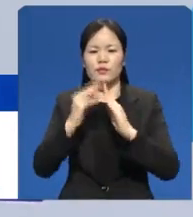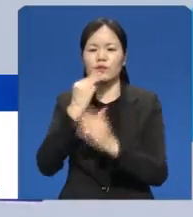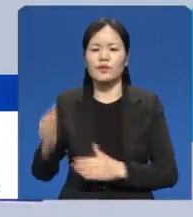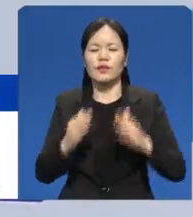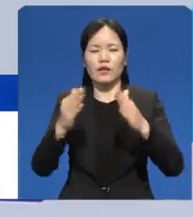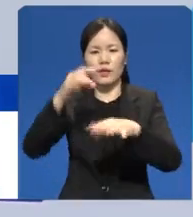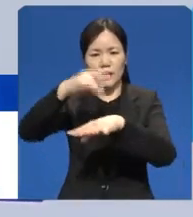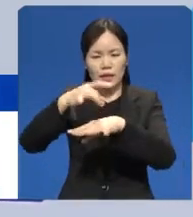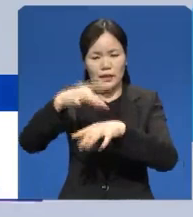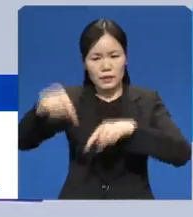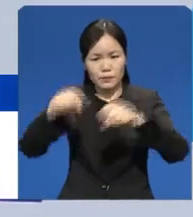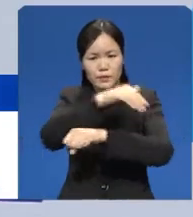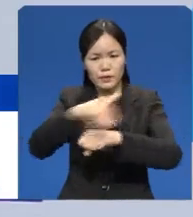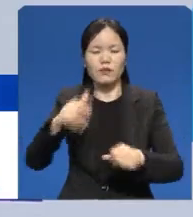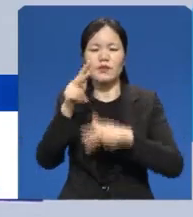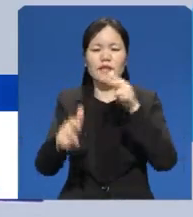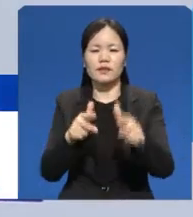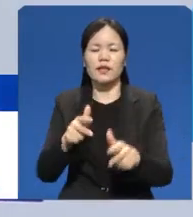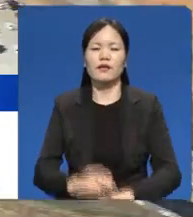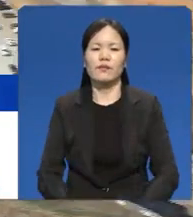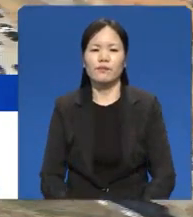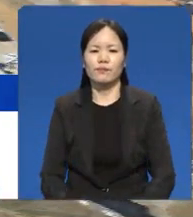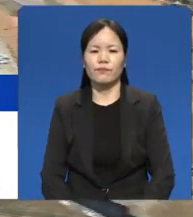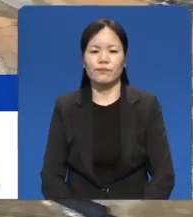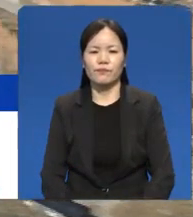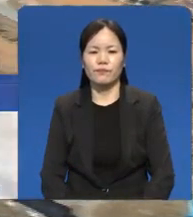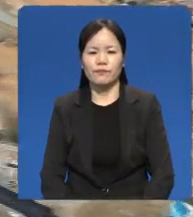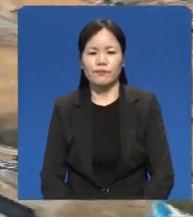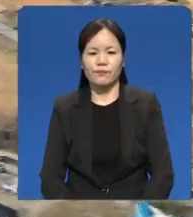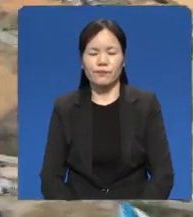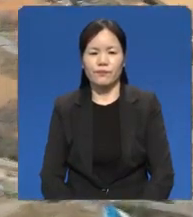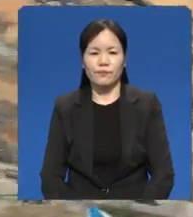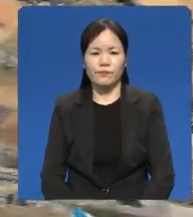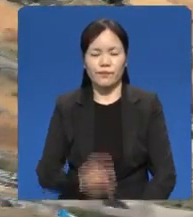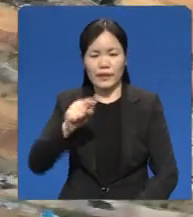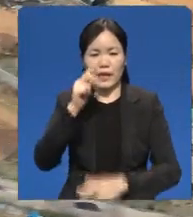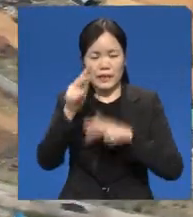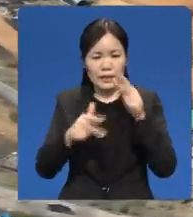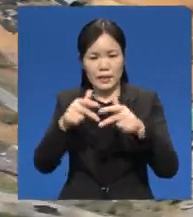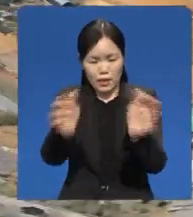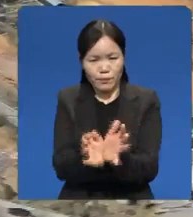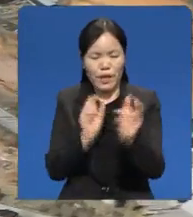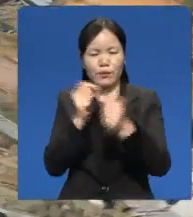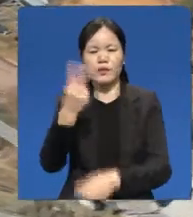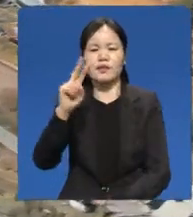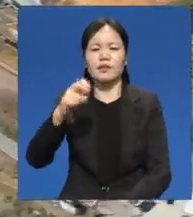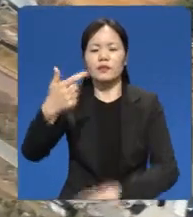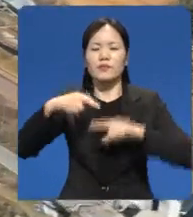경기도 의 핵심 정책사업 입니다 광명 씬 첨단산업단지 는 오는 2026년